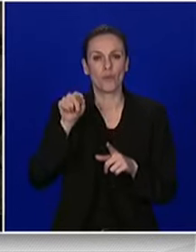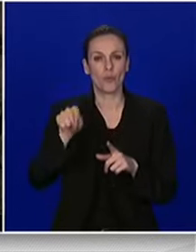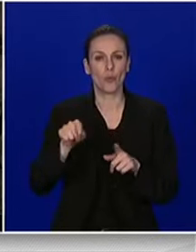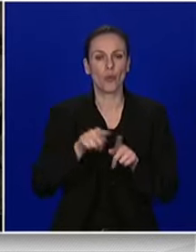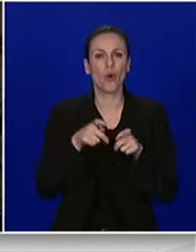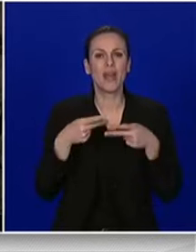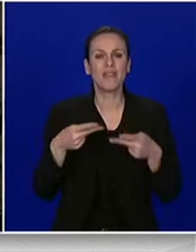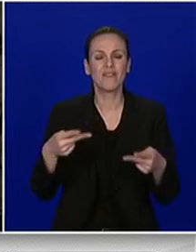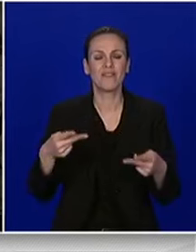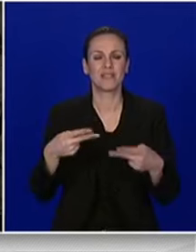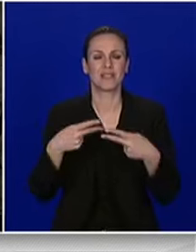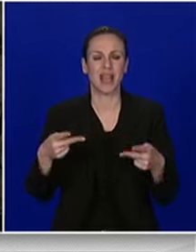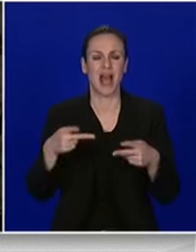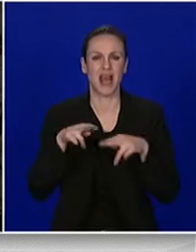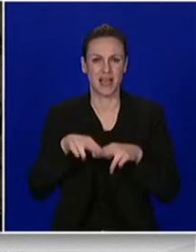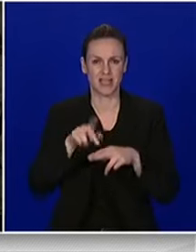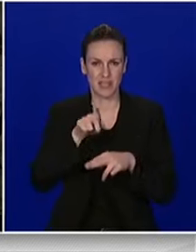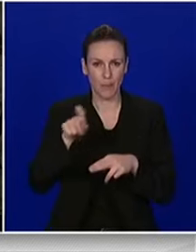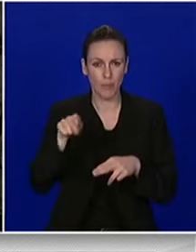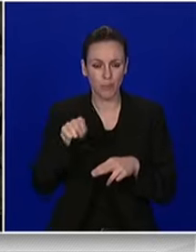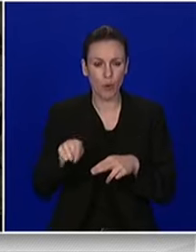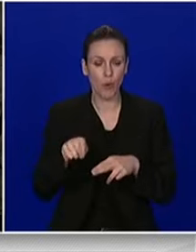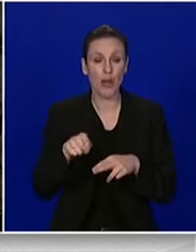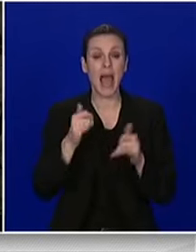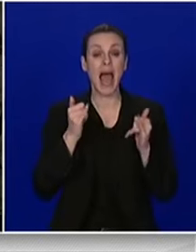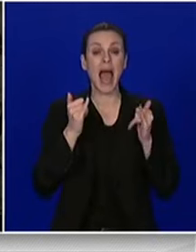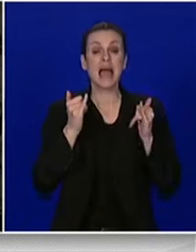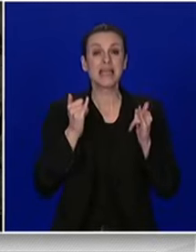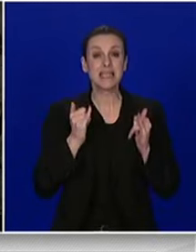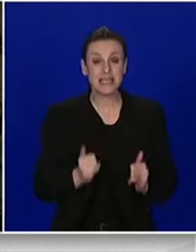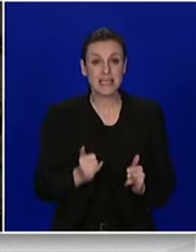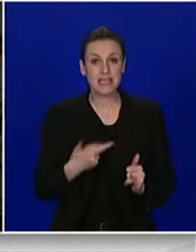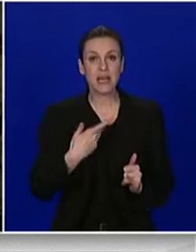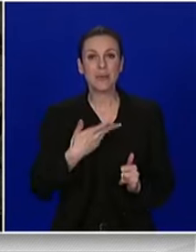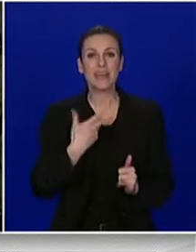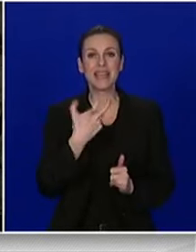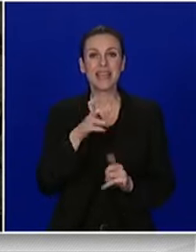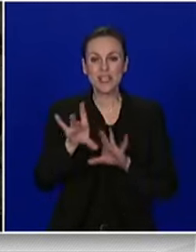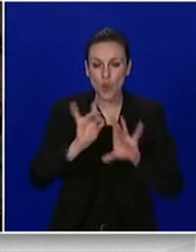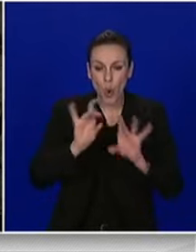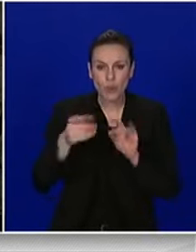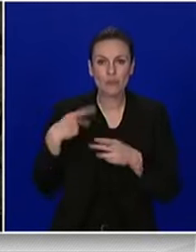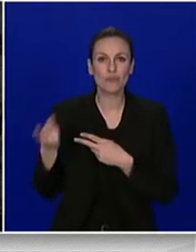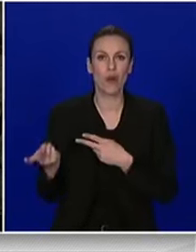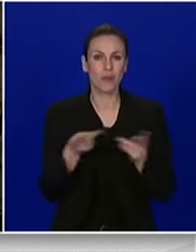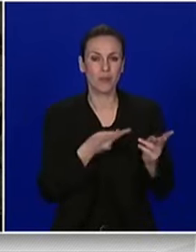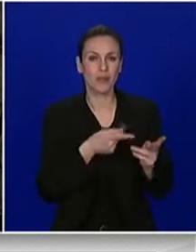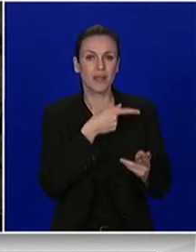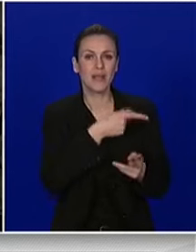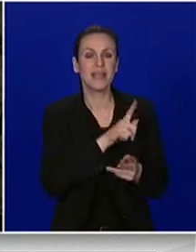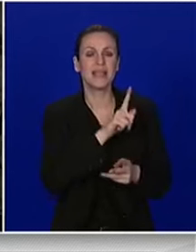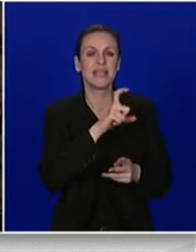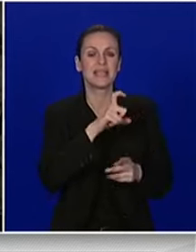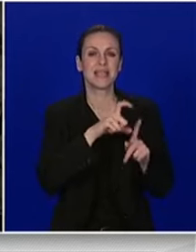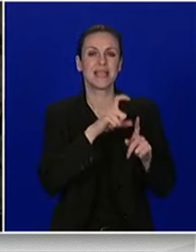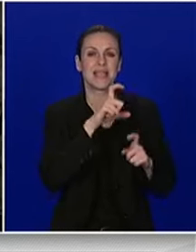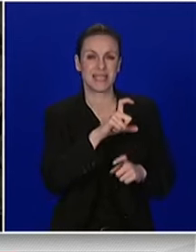infektivnoj klinici. Sada smo dobili od 300 uzoraka koje smo poslali u ECDC,